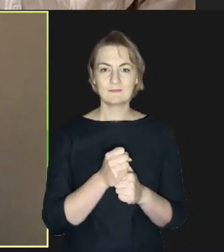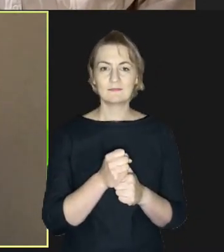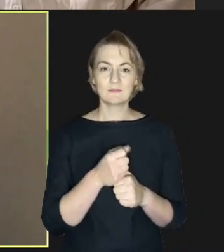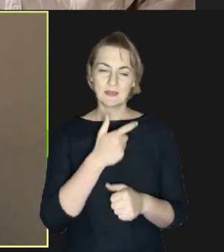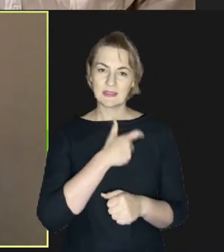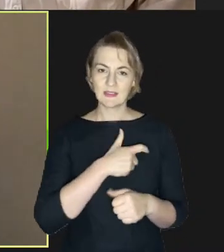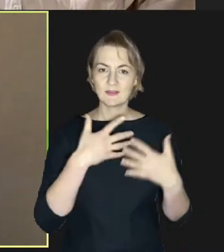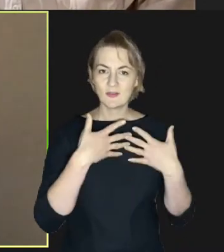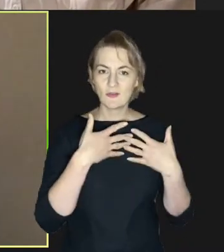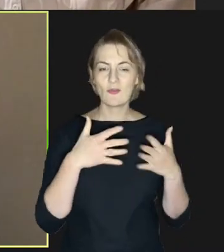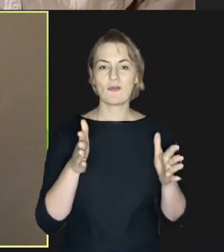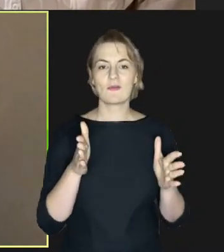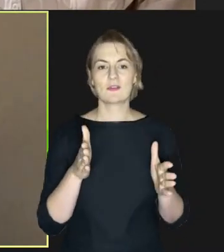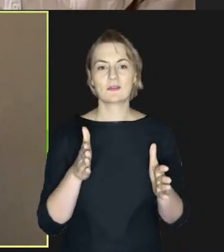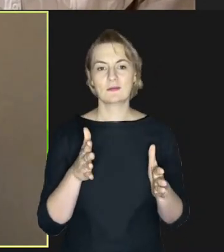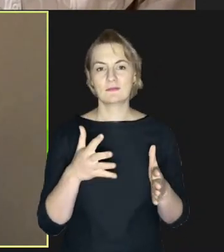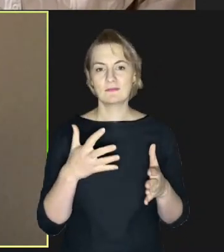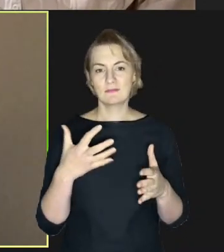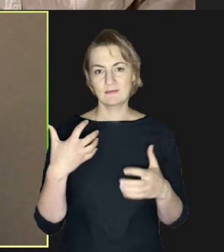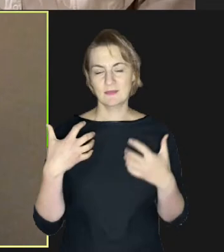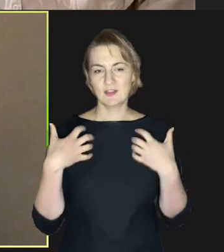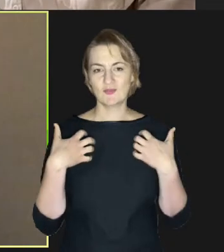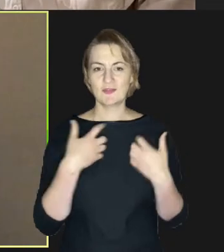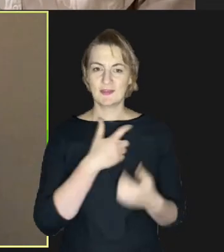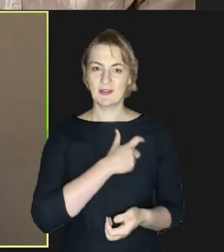serce, zacząć żyć z serca.